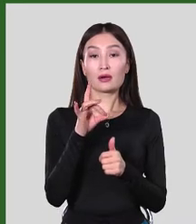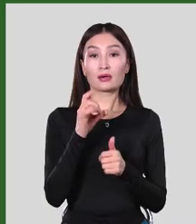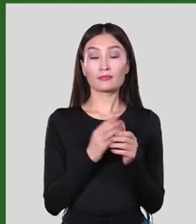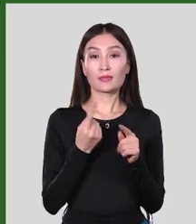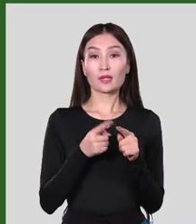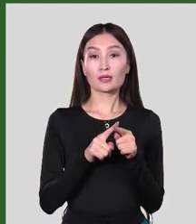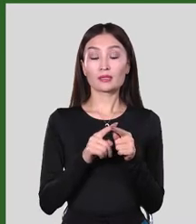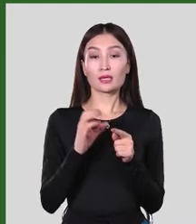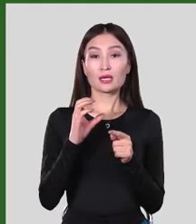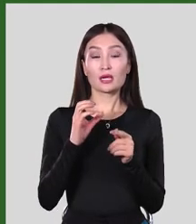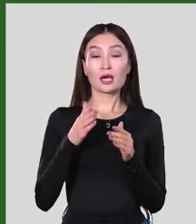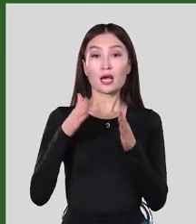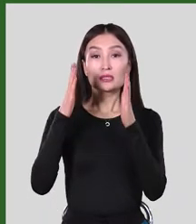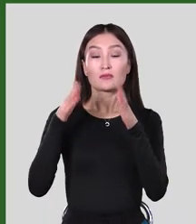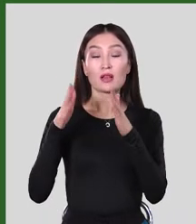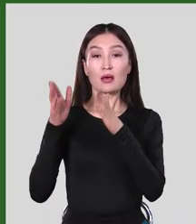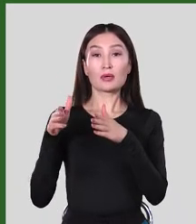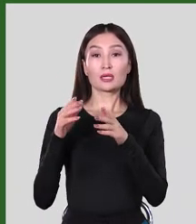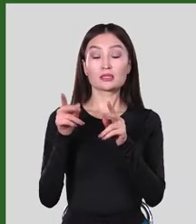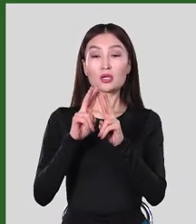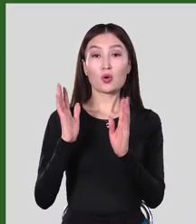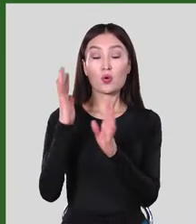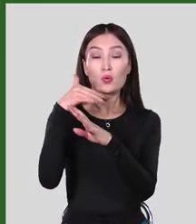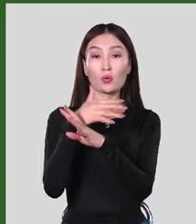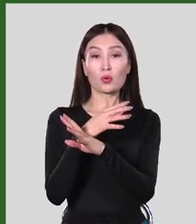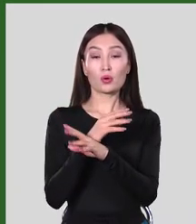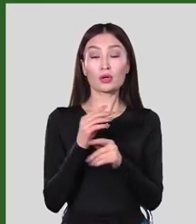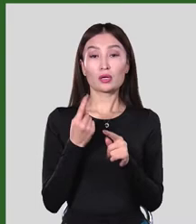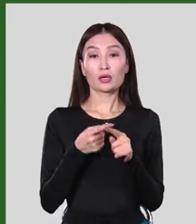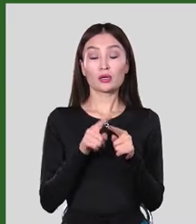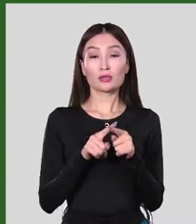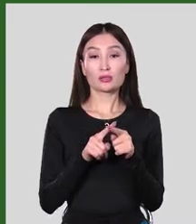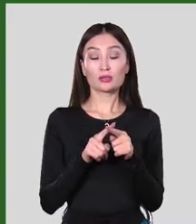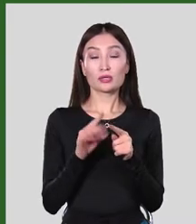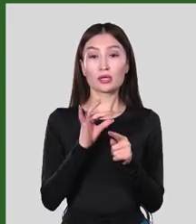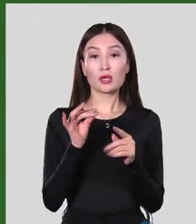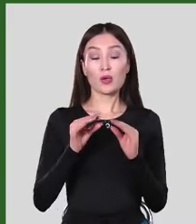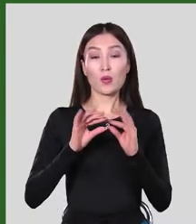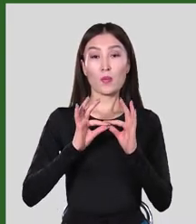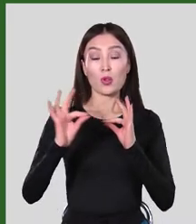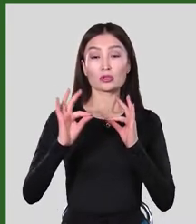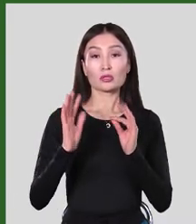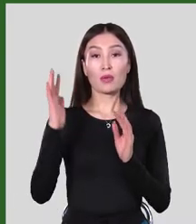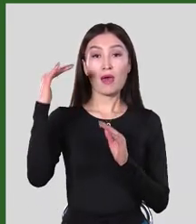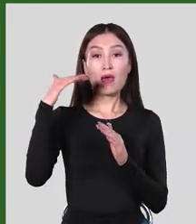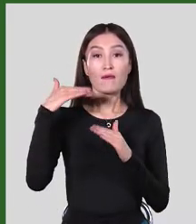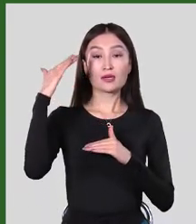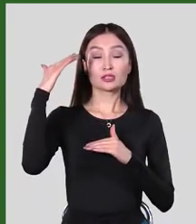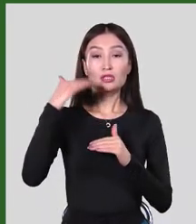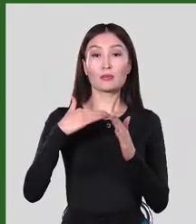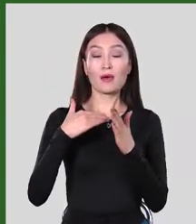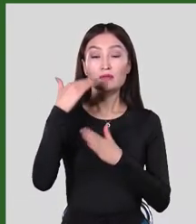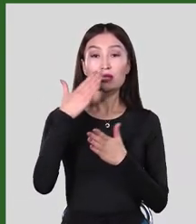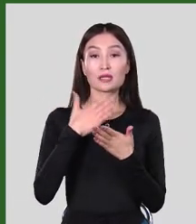Гранд-Сабана. Это стволообразные горы с крутыми, почти отвесными склонами и плоскими вершинами. Высота